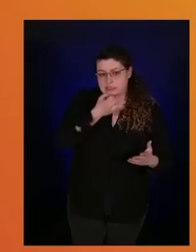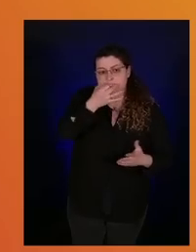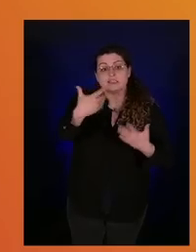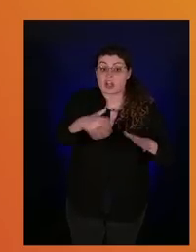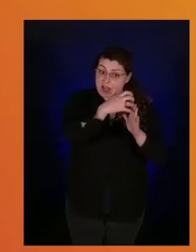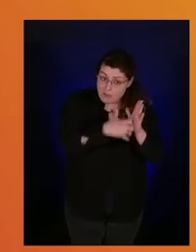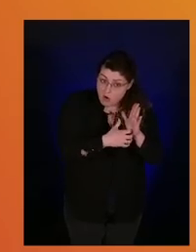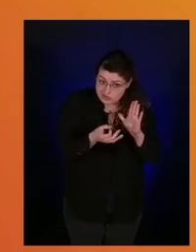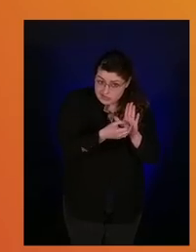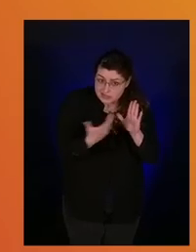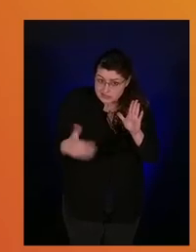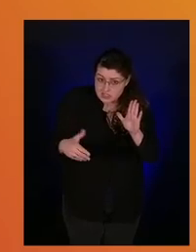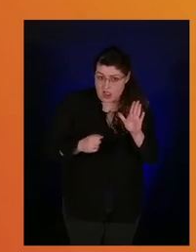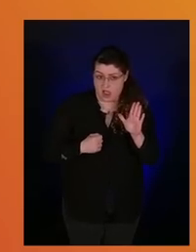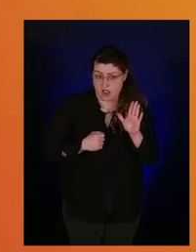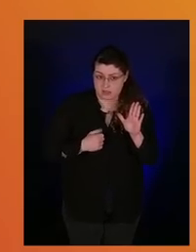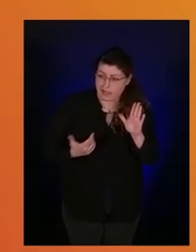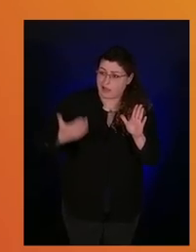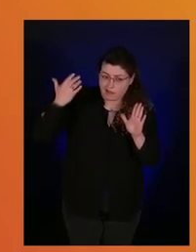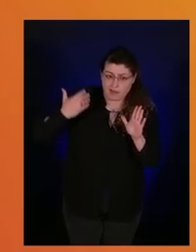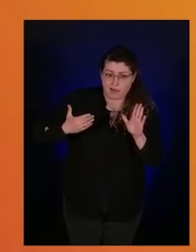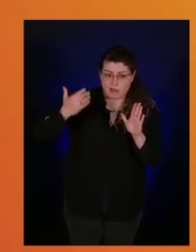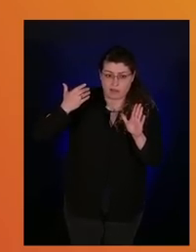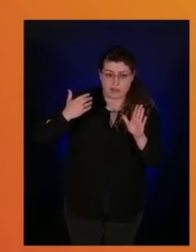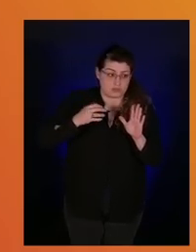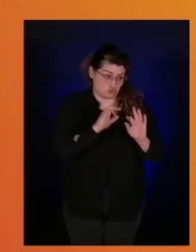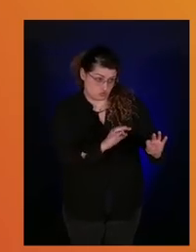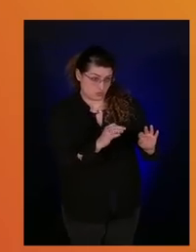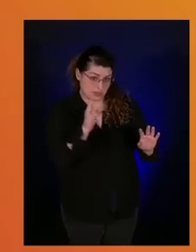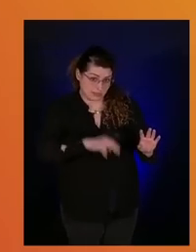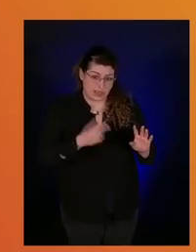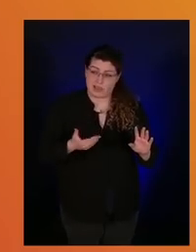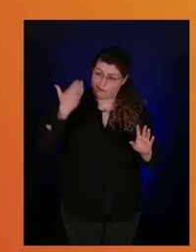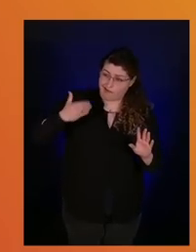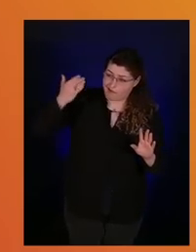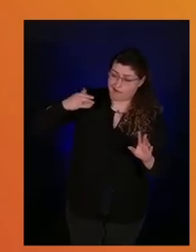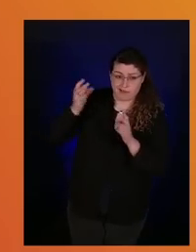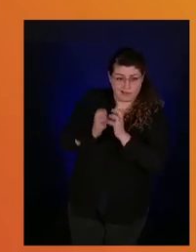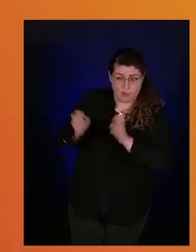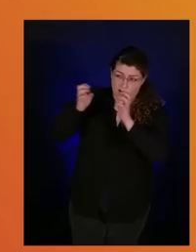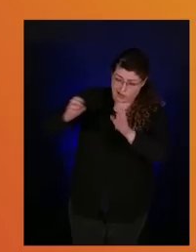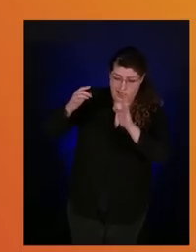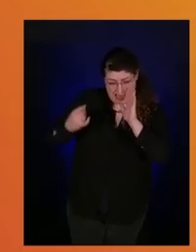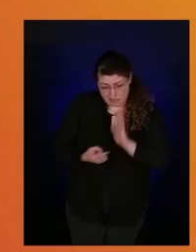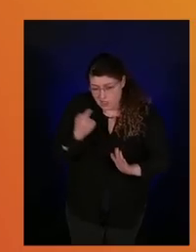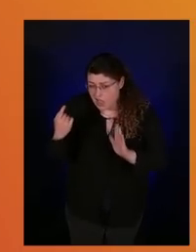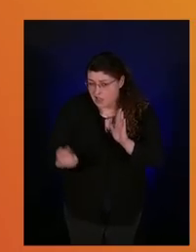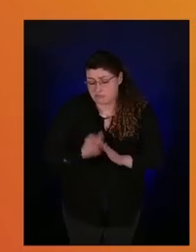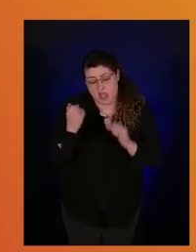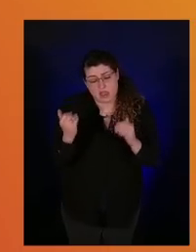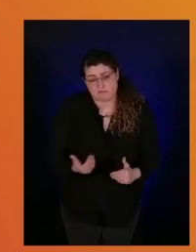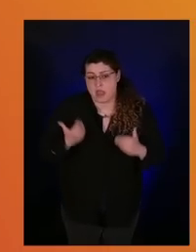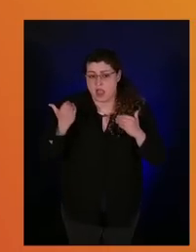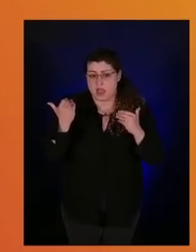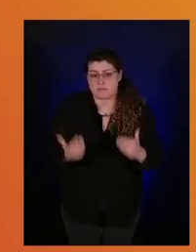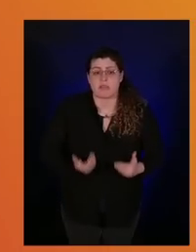rapport aussi. Et ça fait quand même plusieurs, je confirme, plusieurs congrès qu'on répète toujours la même chose